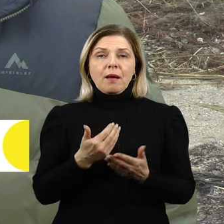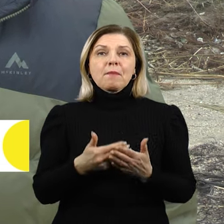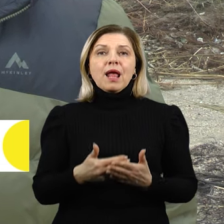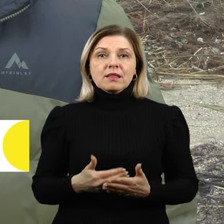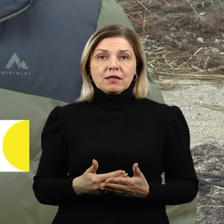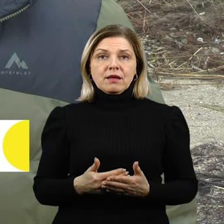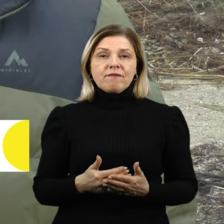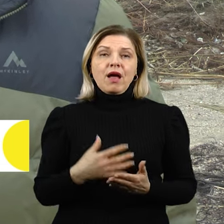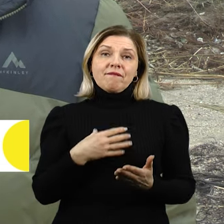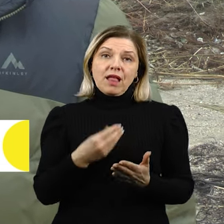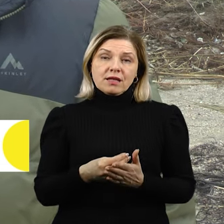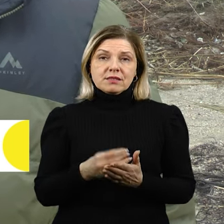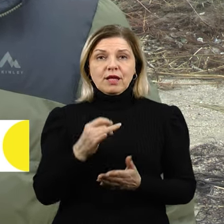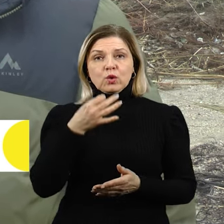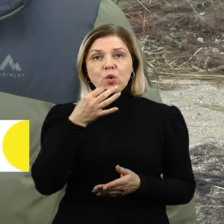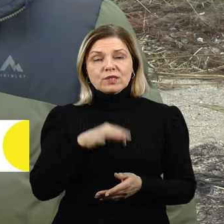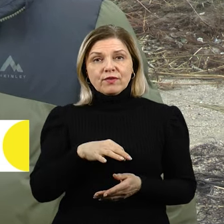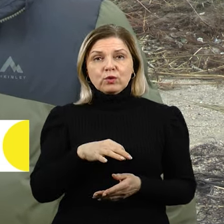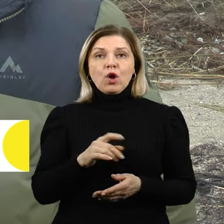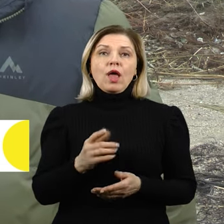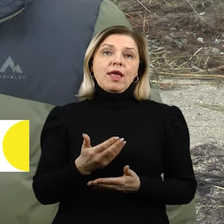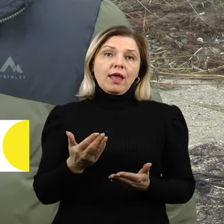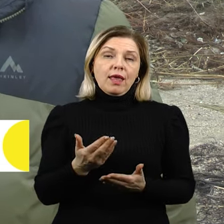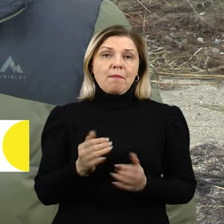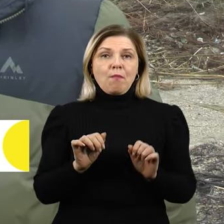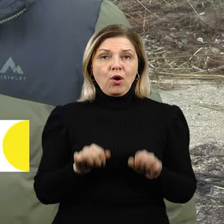прикладів власних і досвіду, які могли б